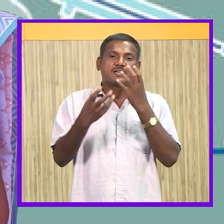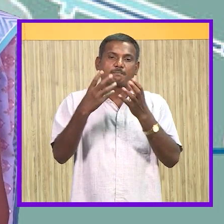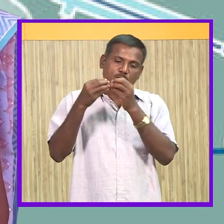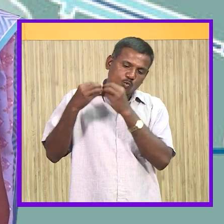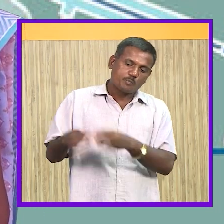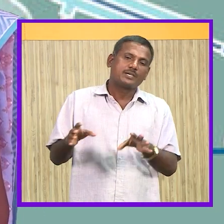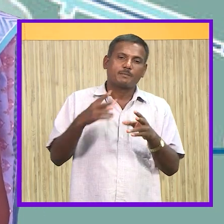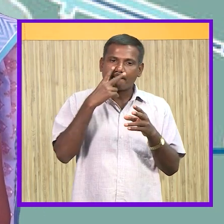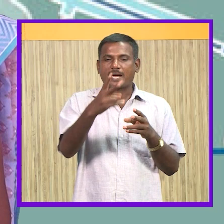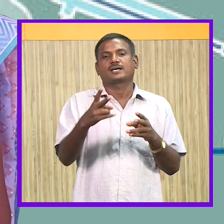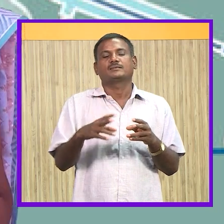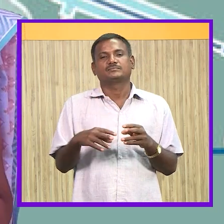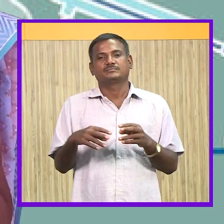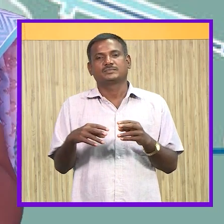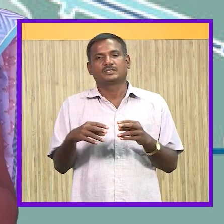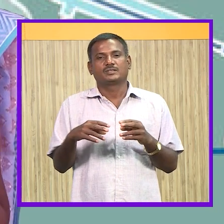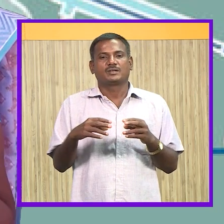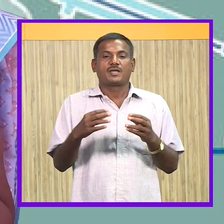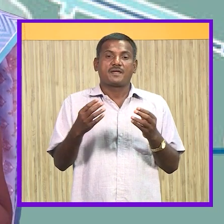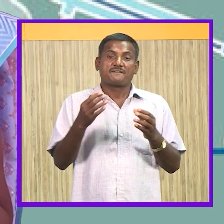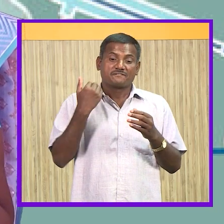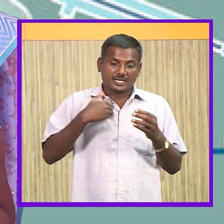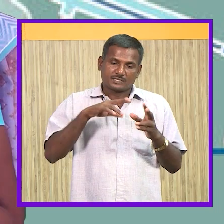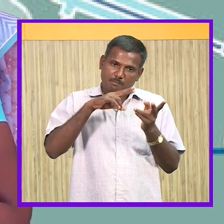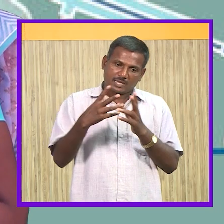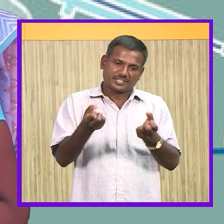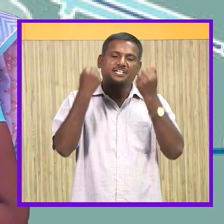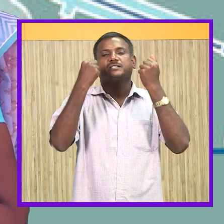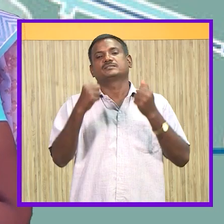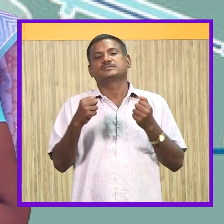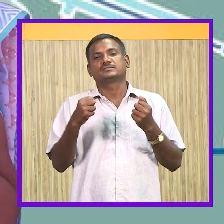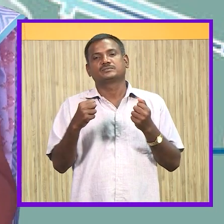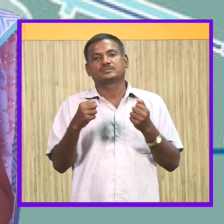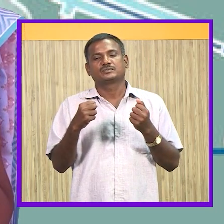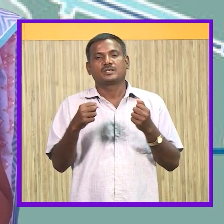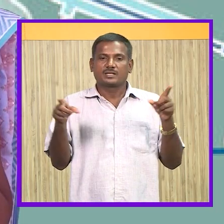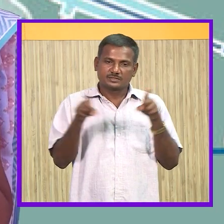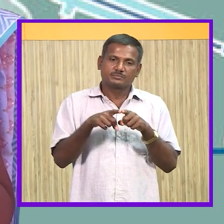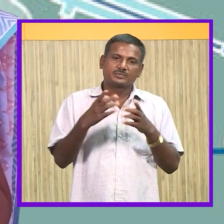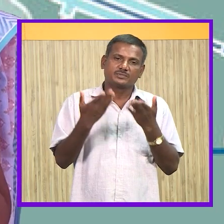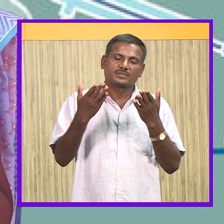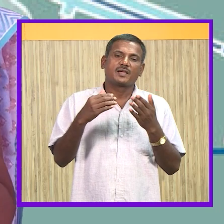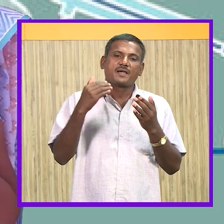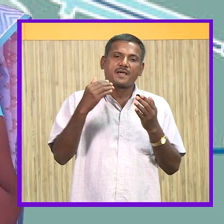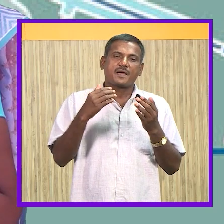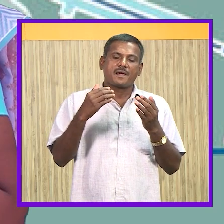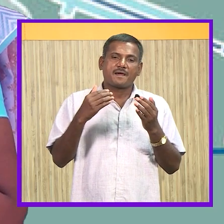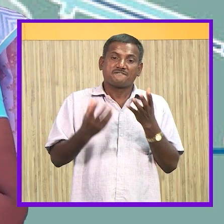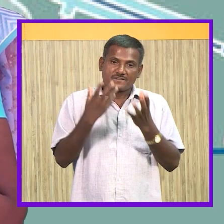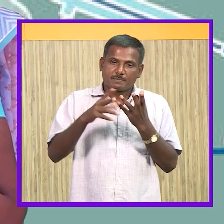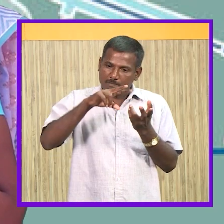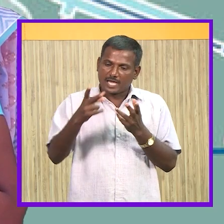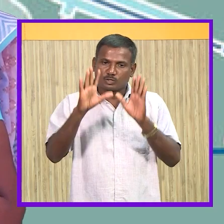உமிழ் மாற்றங்களை பற்றி காணலாம். எந்த ஒரு வேதியியல் மாற்றத்தை எடுத்துக்கொண்டோமானாலும் சரி, அதில் ஏற்படும் வெப்ப